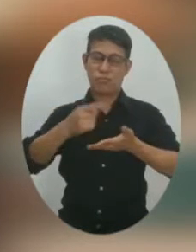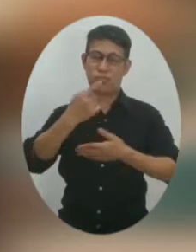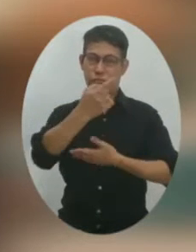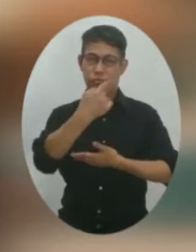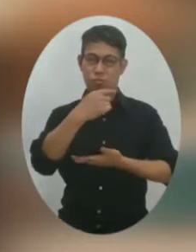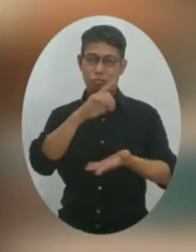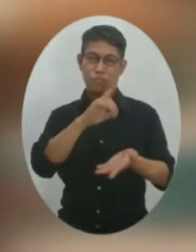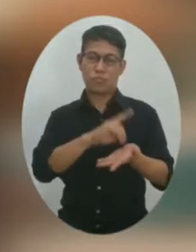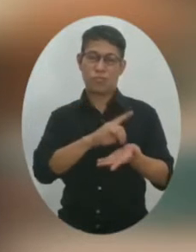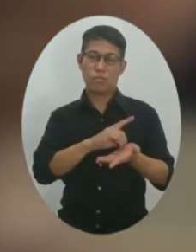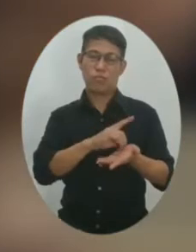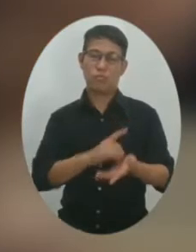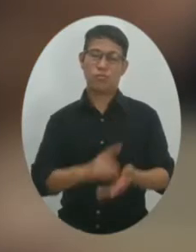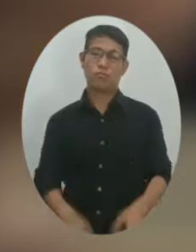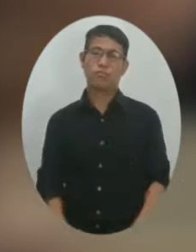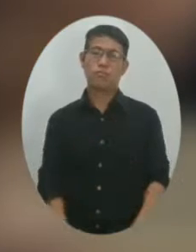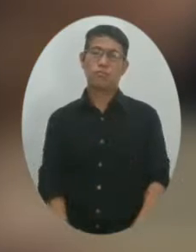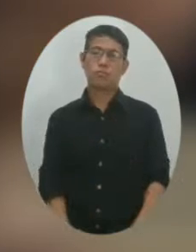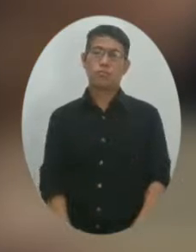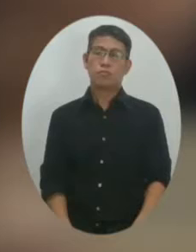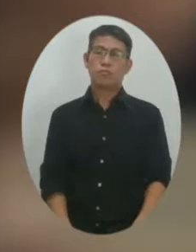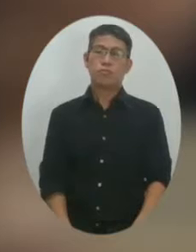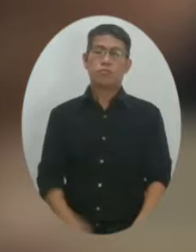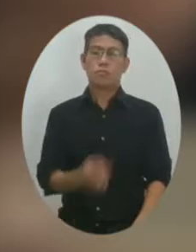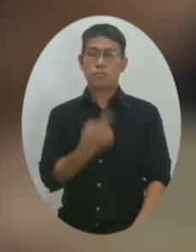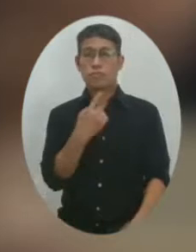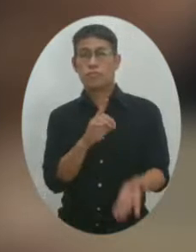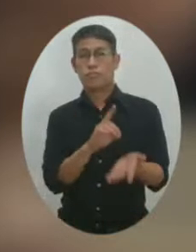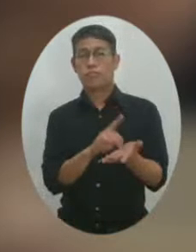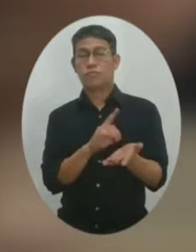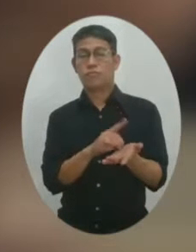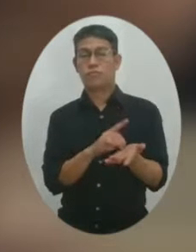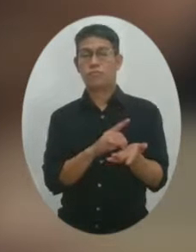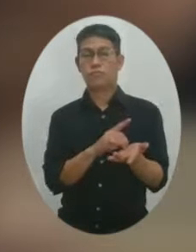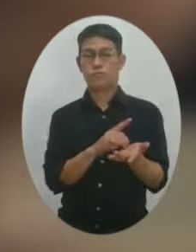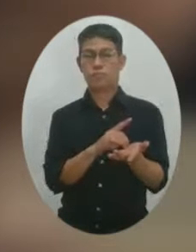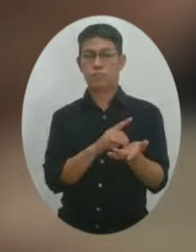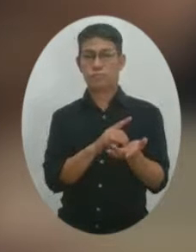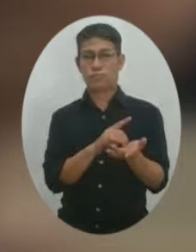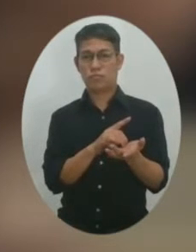po sa akin ng doktor. Sabi po kasi sa akin,